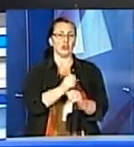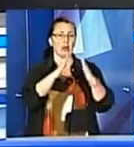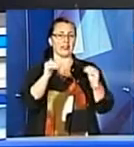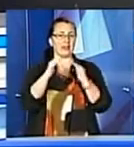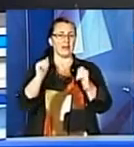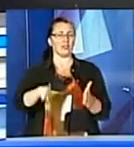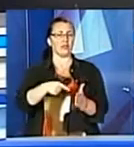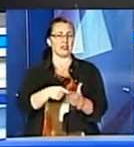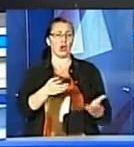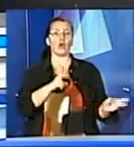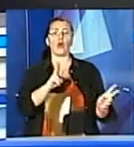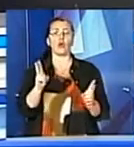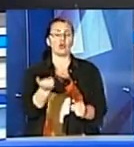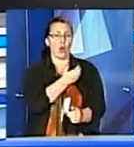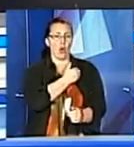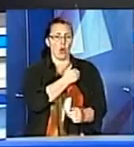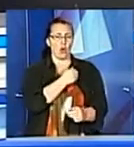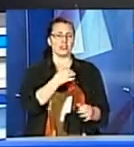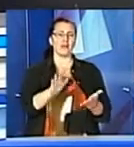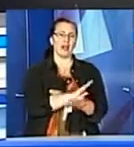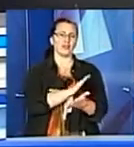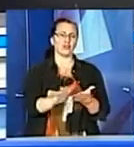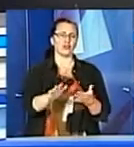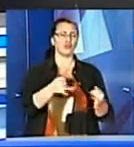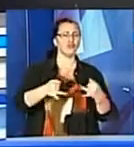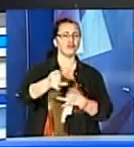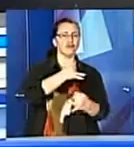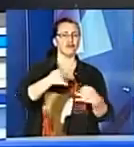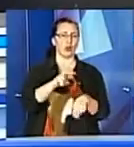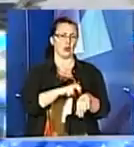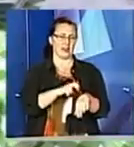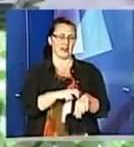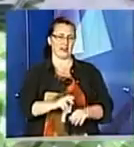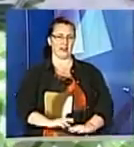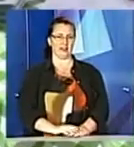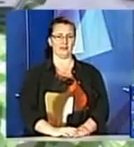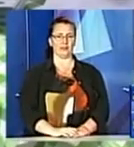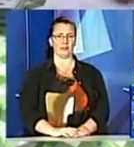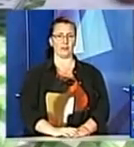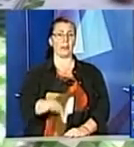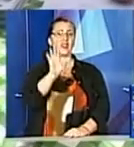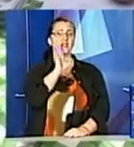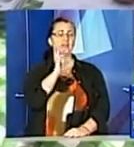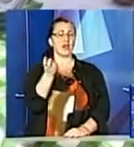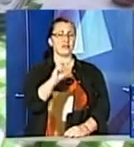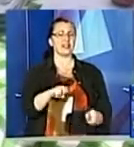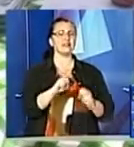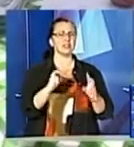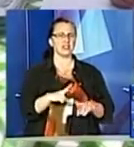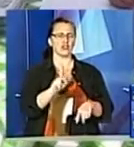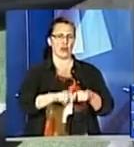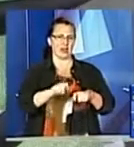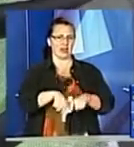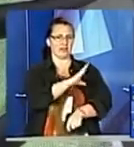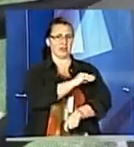містечка, де всіх охочих безкоштовно консультують лікарі. Ірина Михайлівна прийшла спеціально, аби поміряти